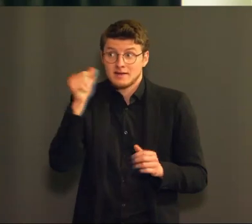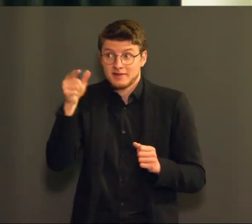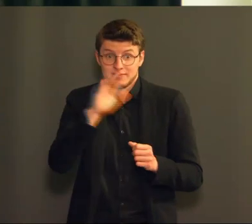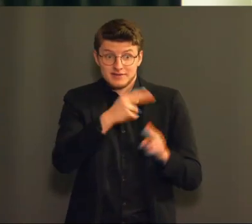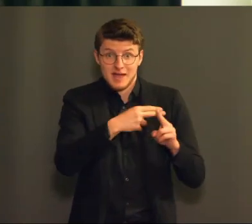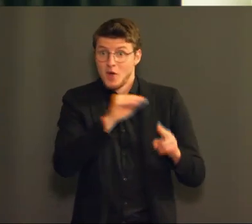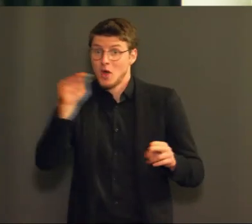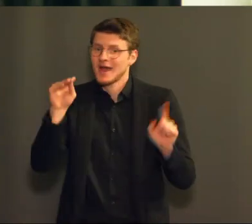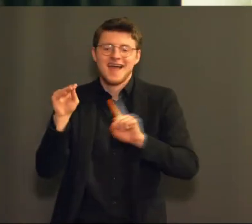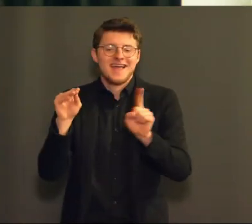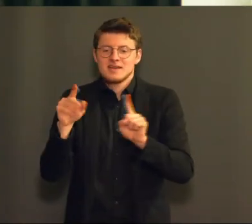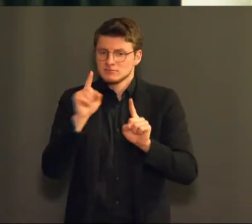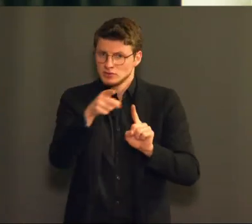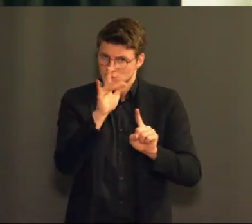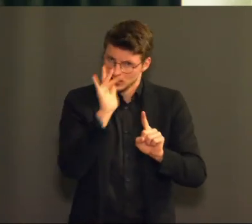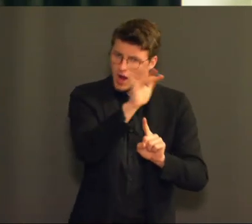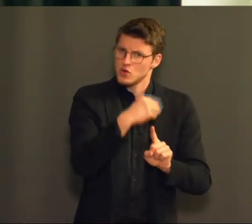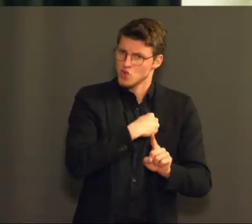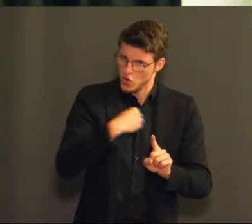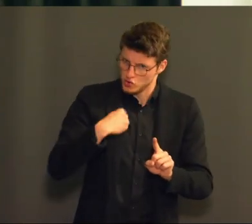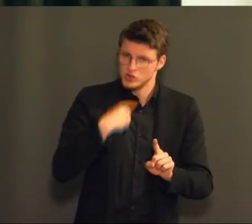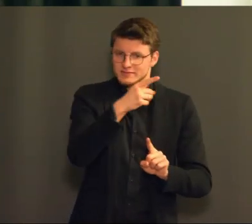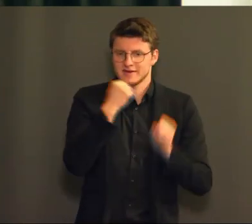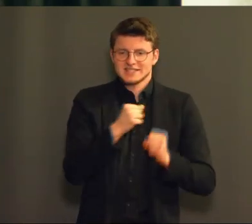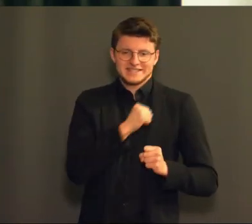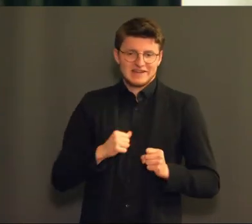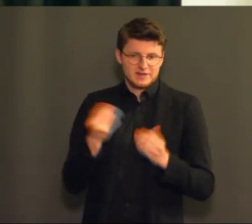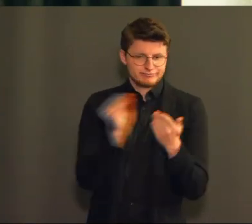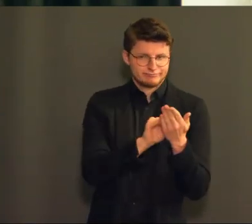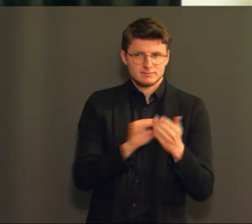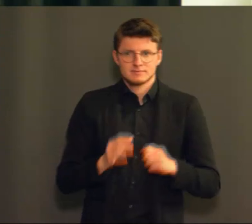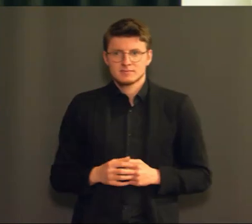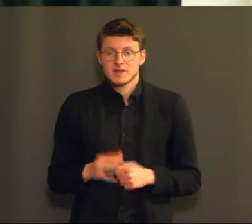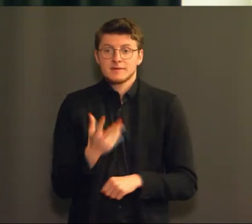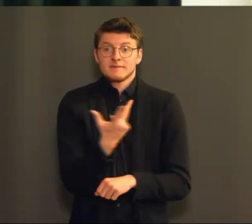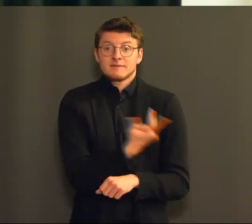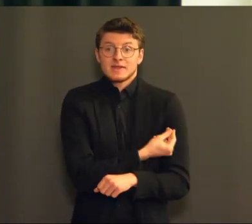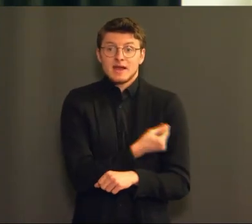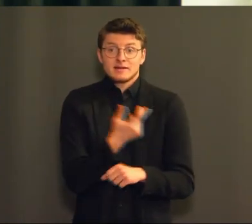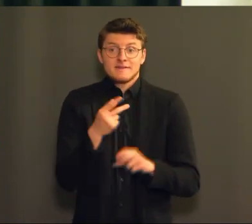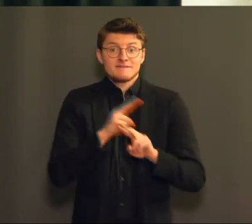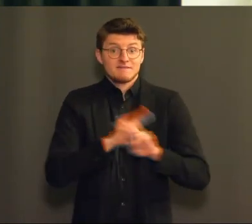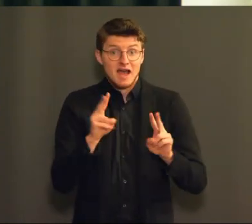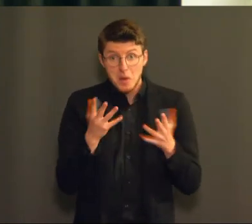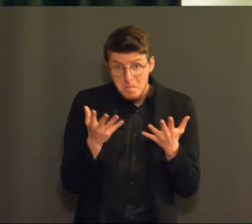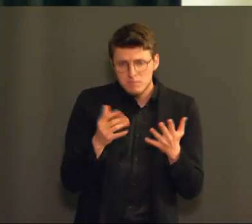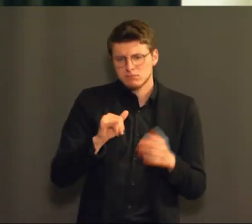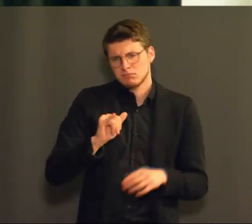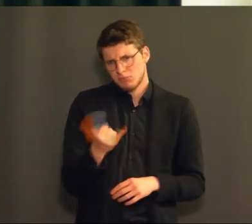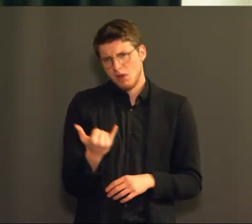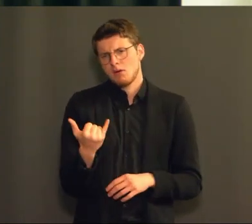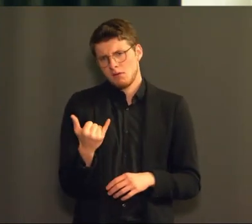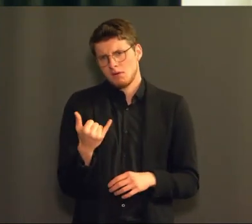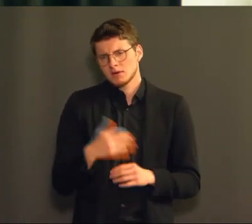Zijn de coronavaccins veilig voor zwangere vrouwen en hun ongeboren kind? Om ethische redenen worden zwangere vrouwen